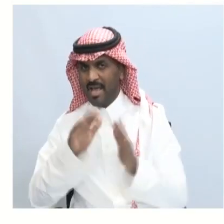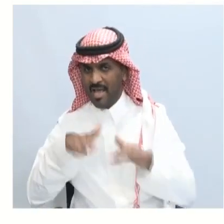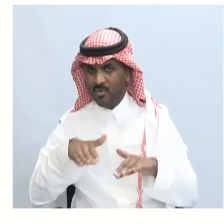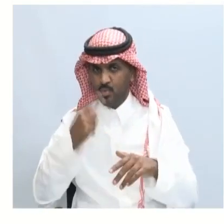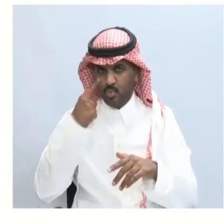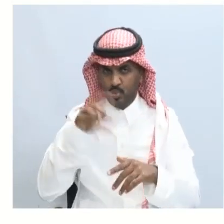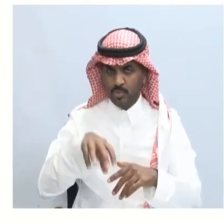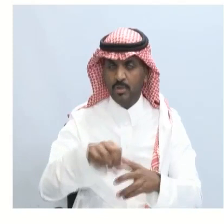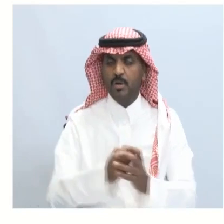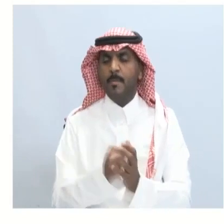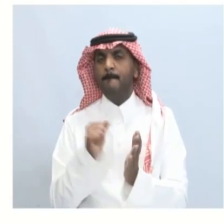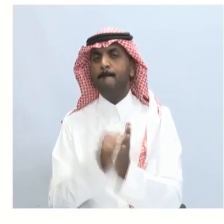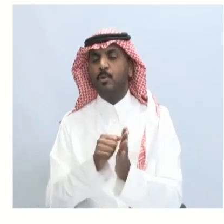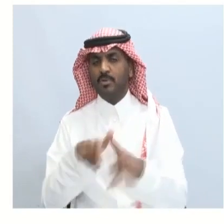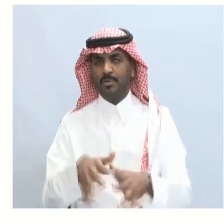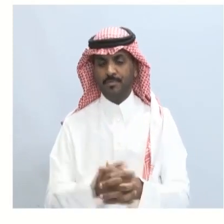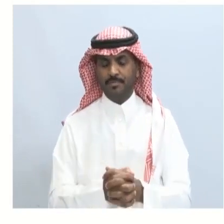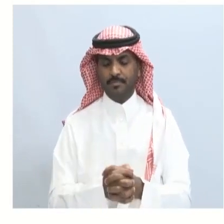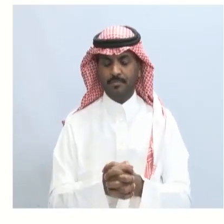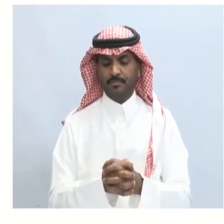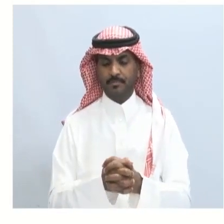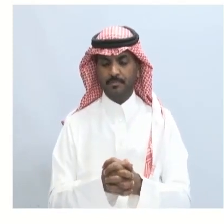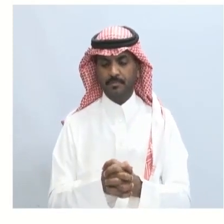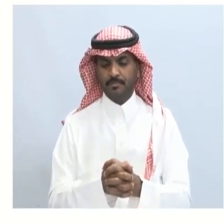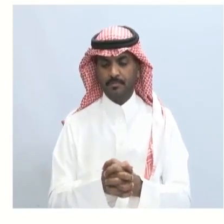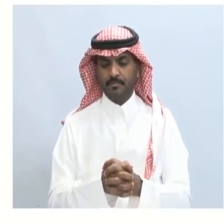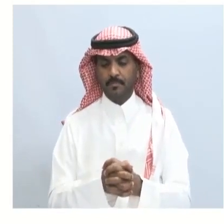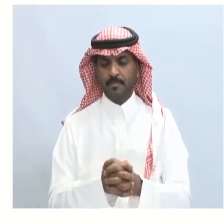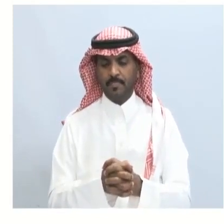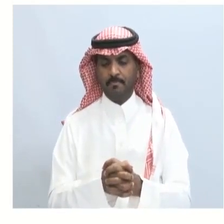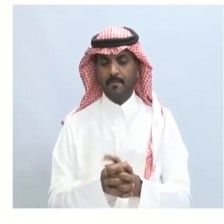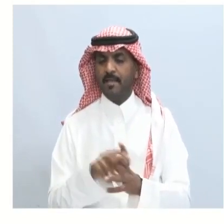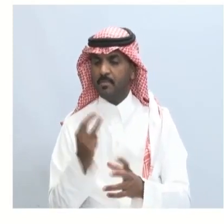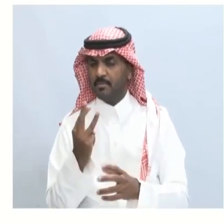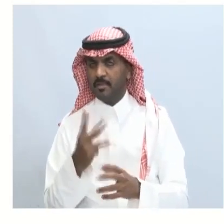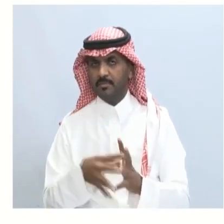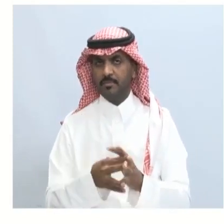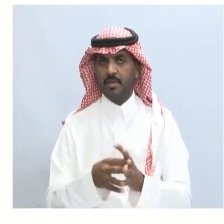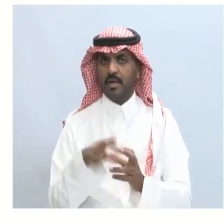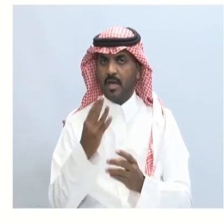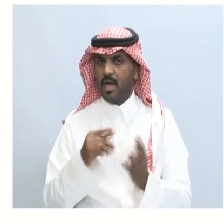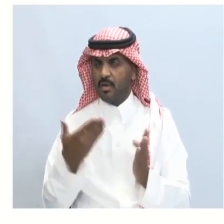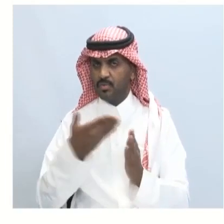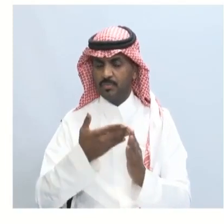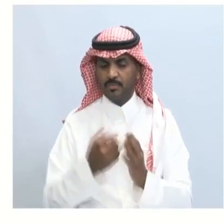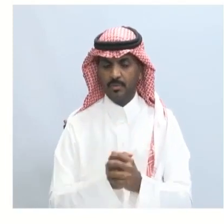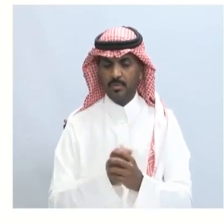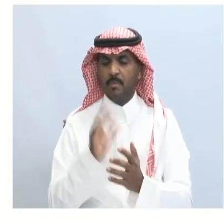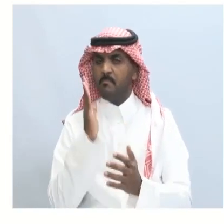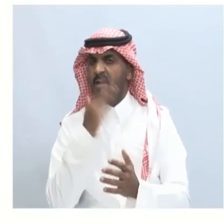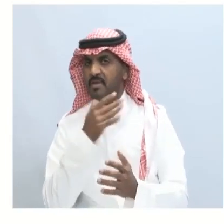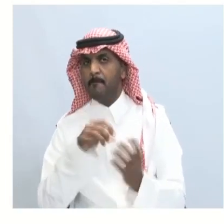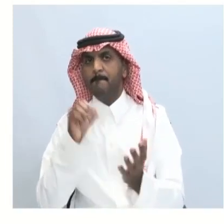موطنا له عد محل وجوده موطنا له هذه المرتبه الثالثه المرتبه الاخيره اذا لم يكن